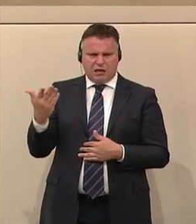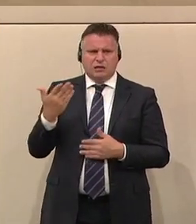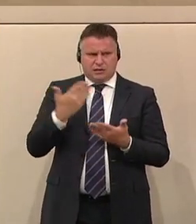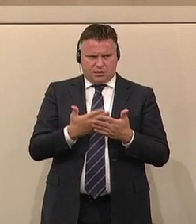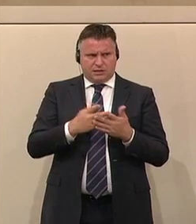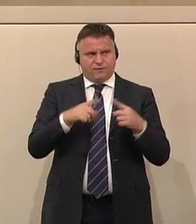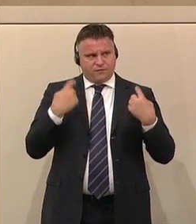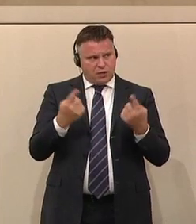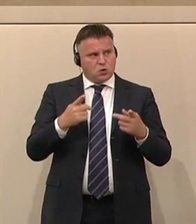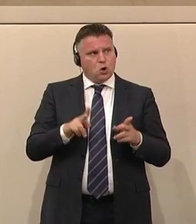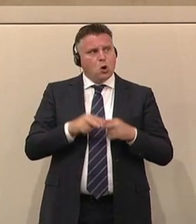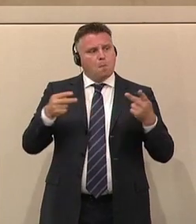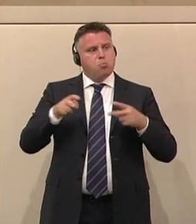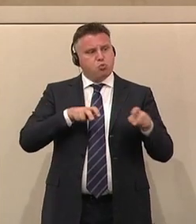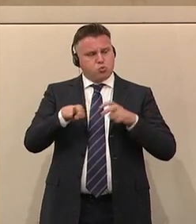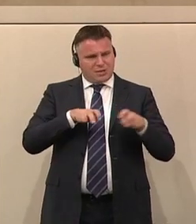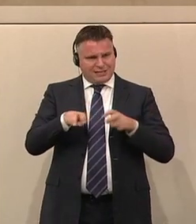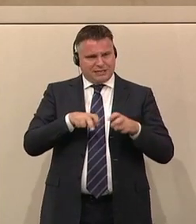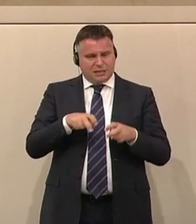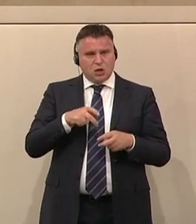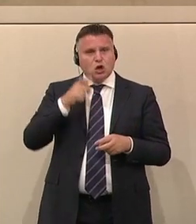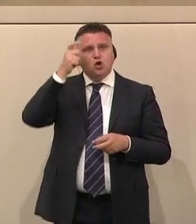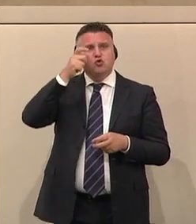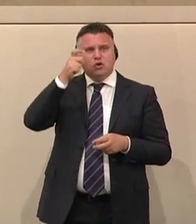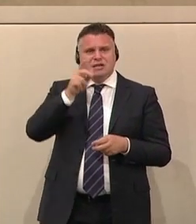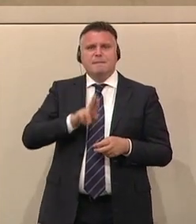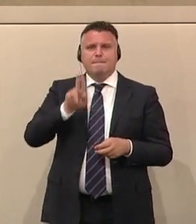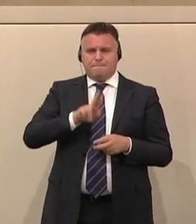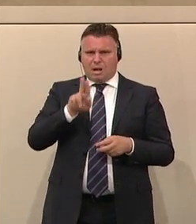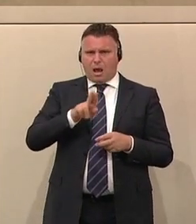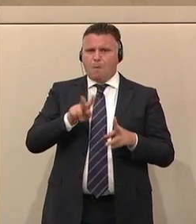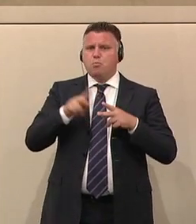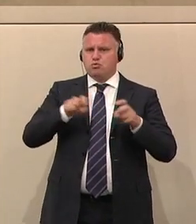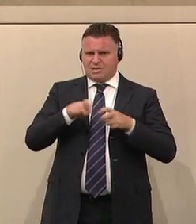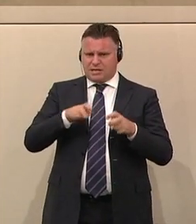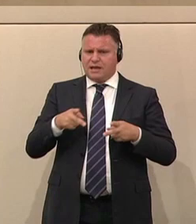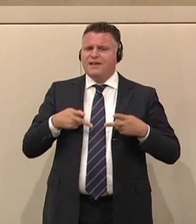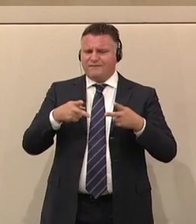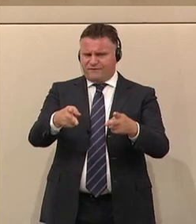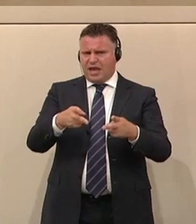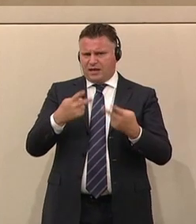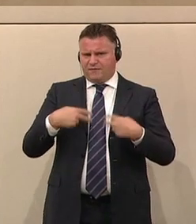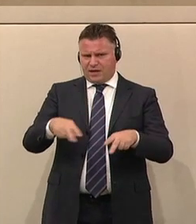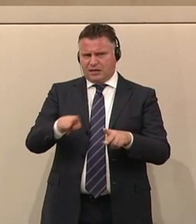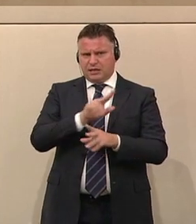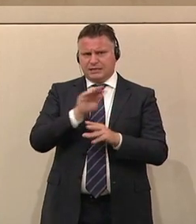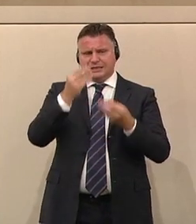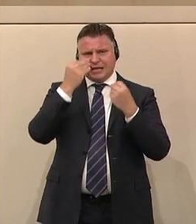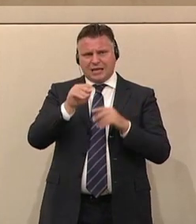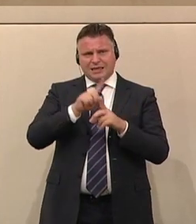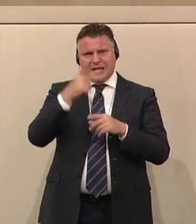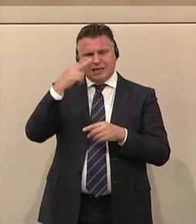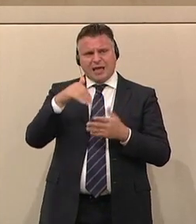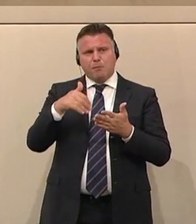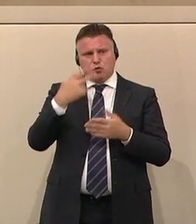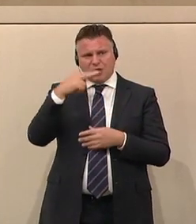wir als Bundesregierung, als türkis-blaue Bundesregierung an diesem Weg festhalten. Und sehr geehrte Damen und